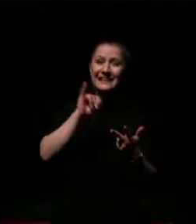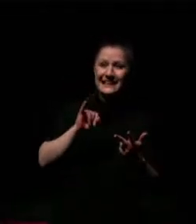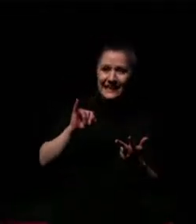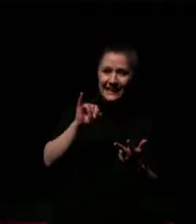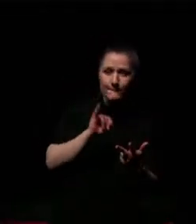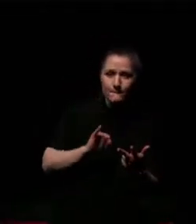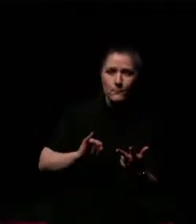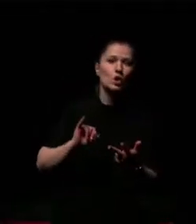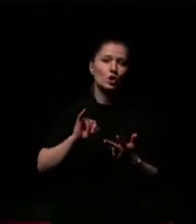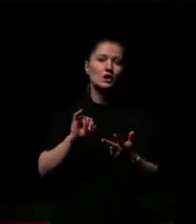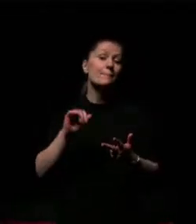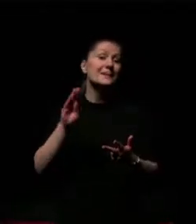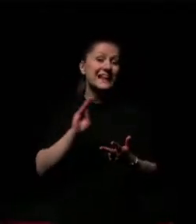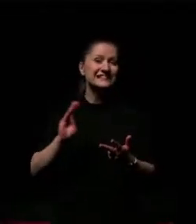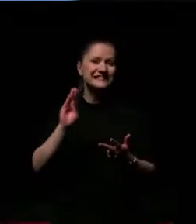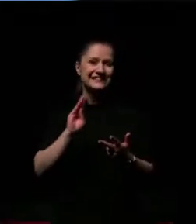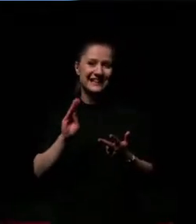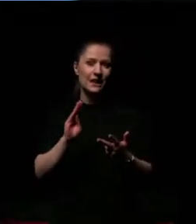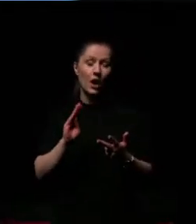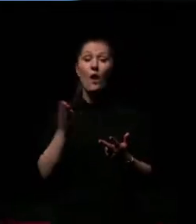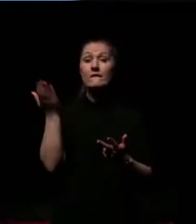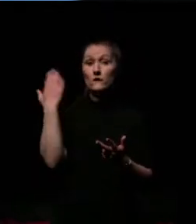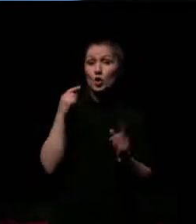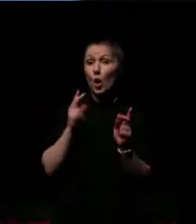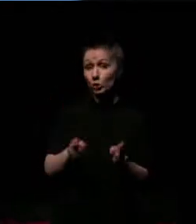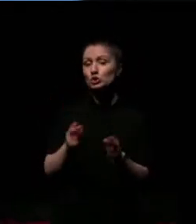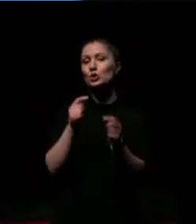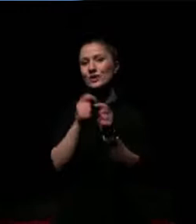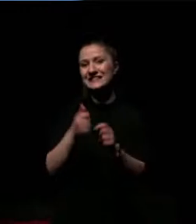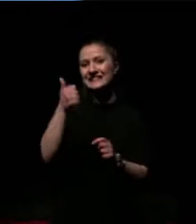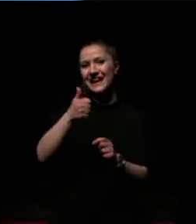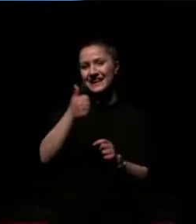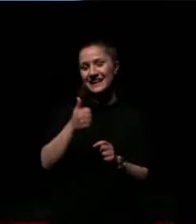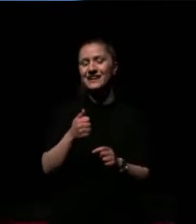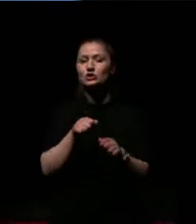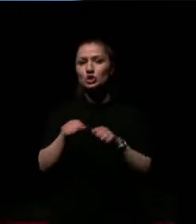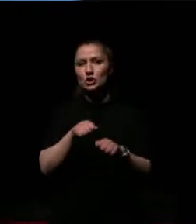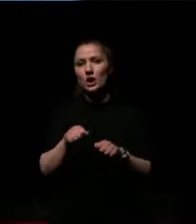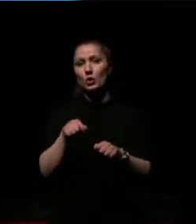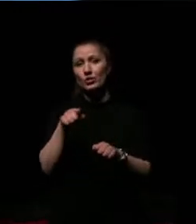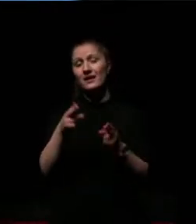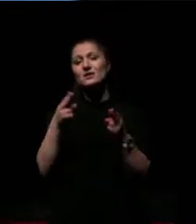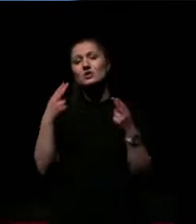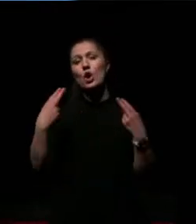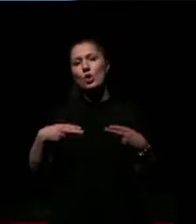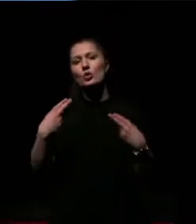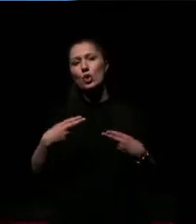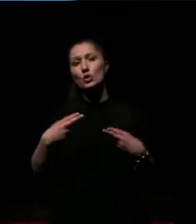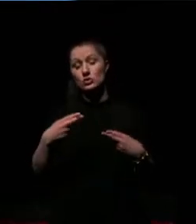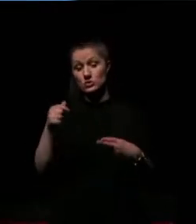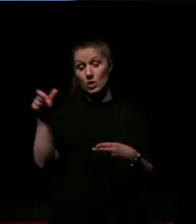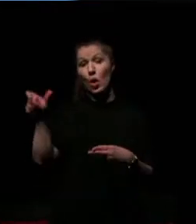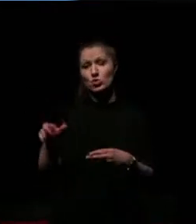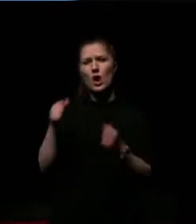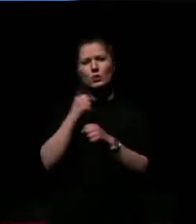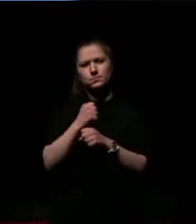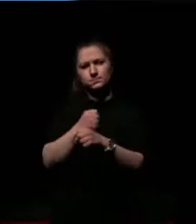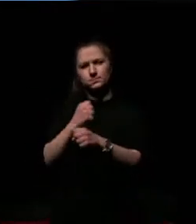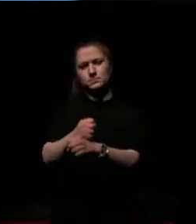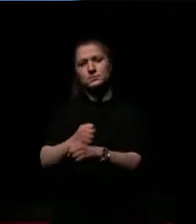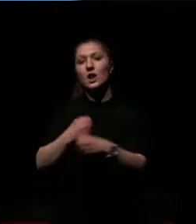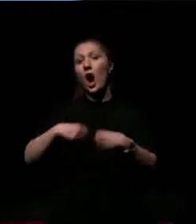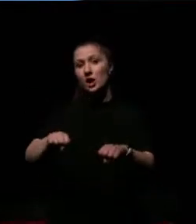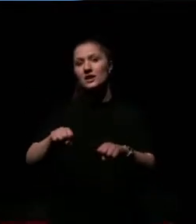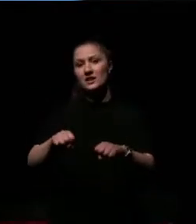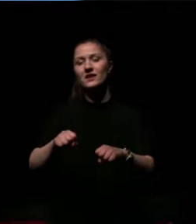Ingeborg har faktisk også vært tidligere nestleder i styret. Gjennom denne rollen har hun jobbet aktivt for å fremme samfunnet, og kjenner